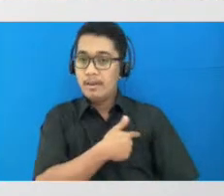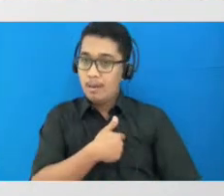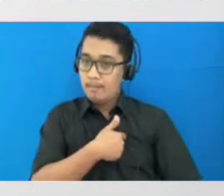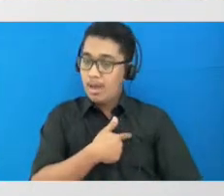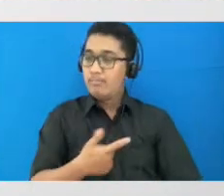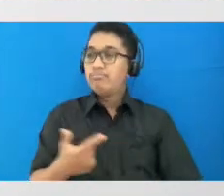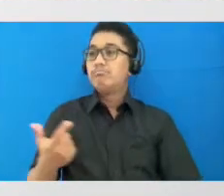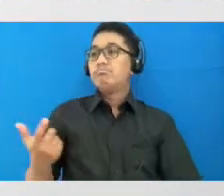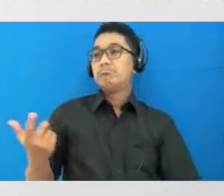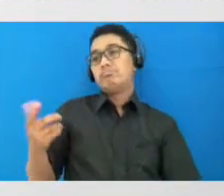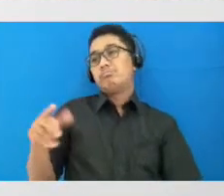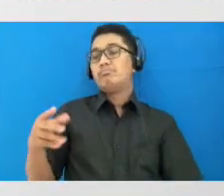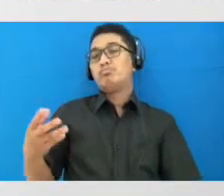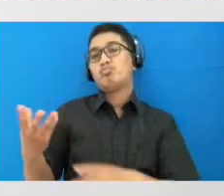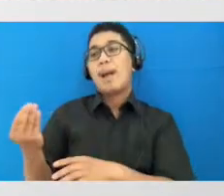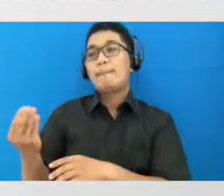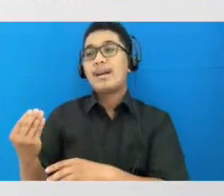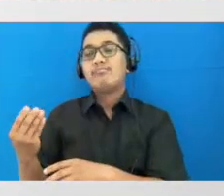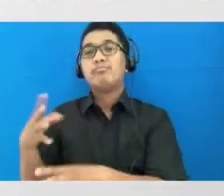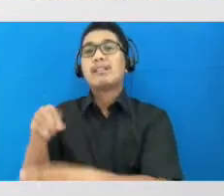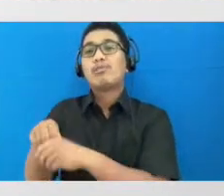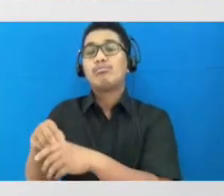kapan data tersebut